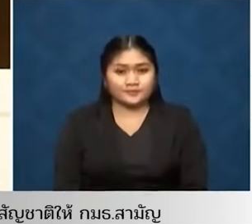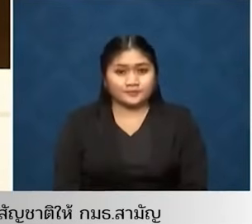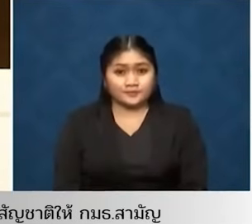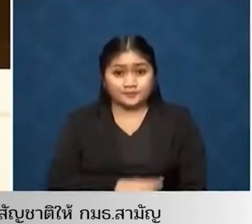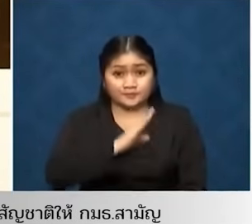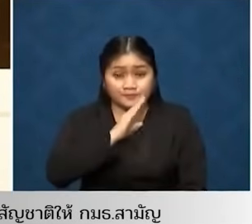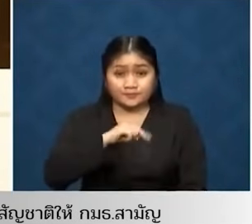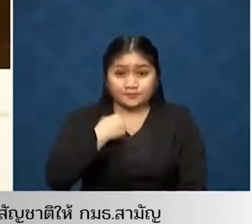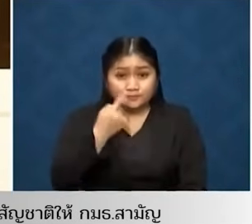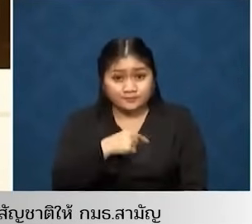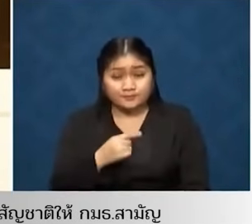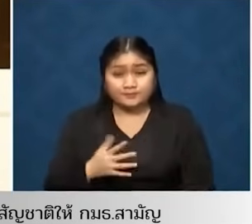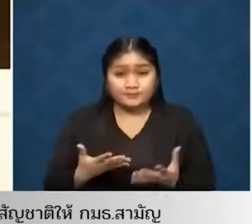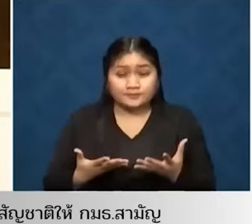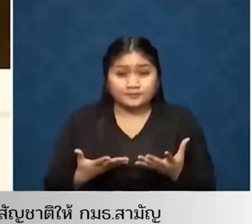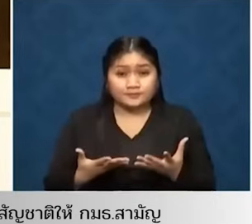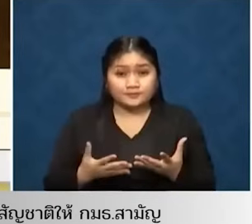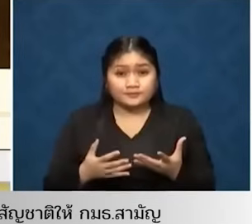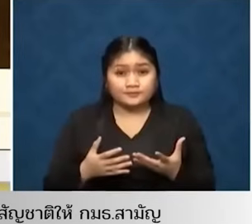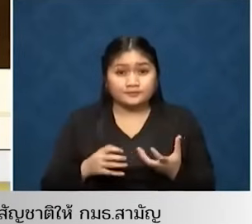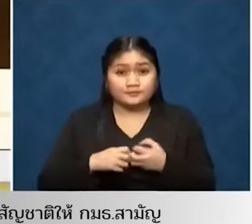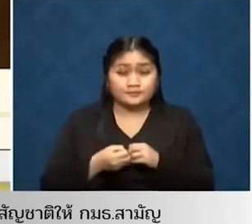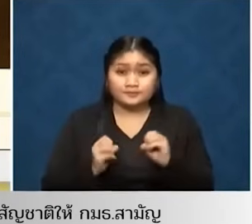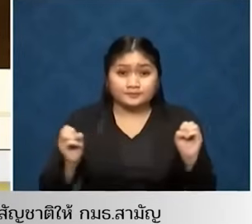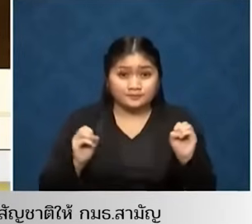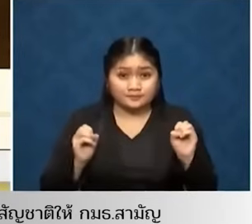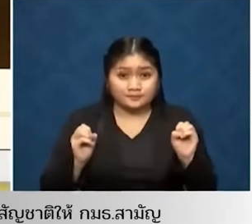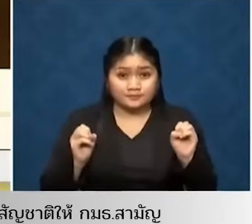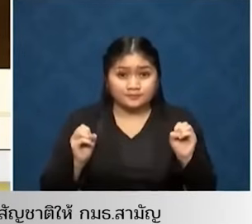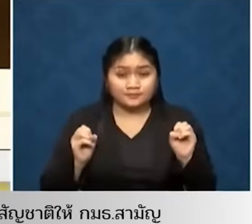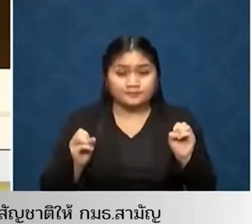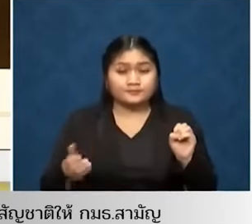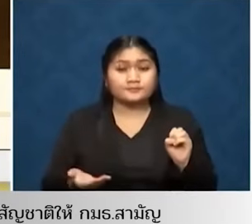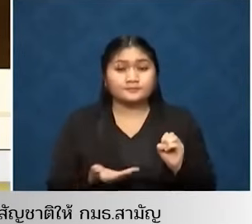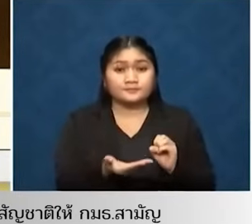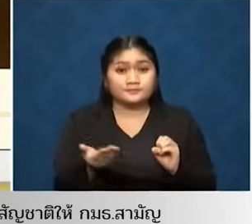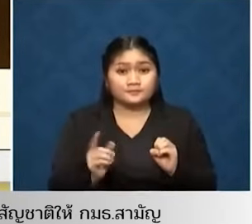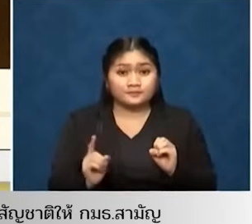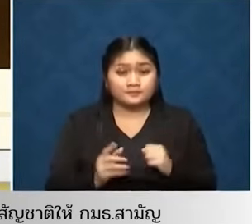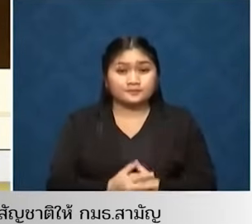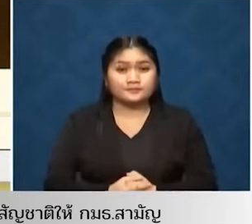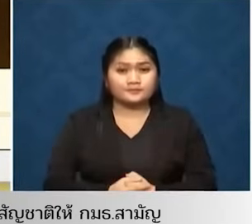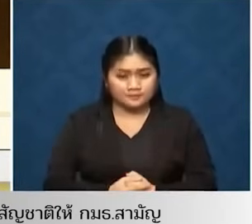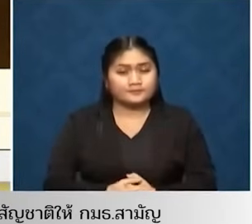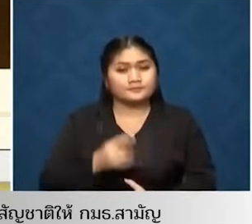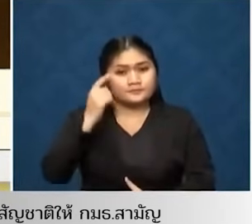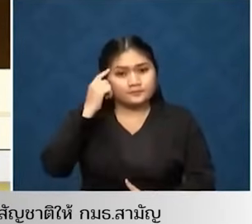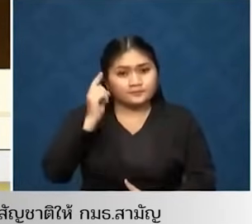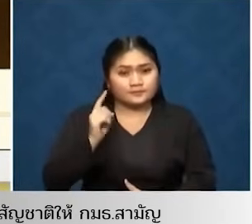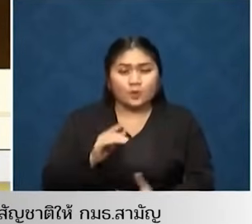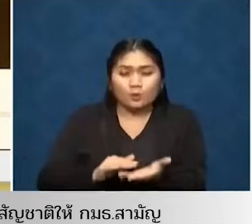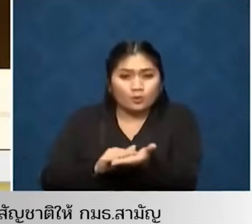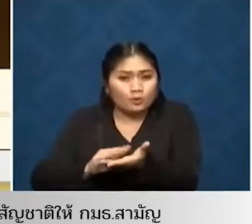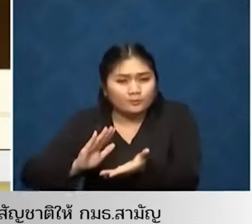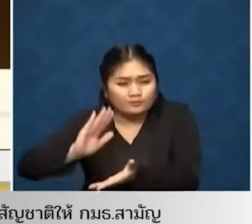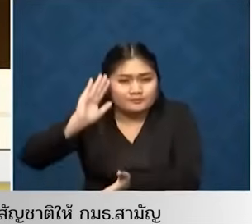ไม่มีผู้ใดไม่มีผู้ใดขัดข้องนะครับถ้าไม่มีผู้ใดขัดข้องก็ถือว่า ท่านประธาน